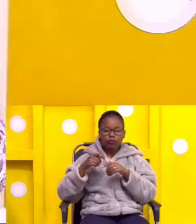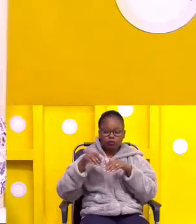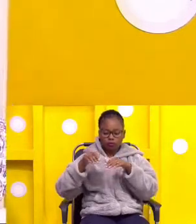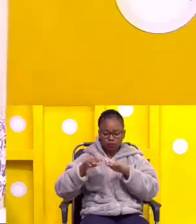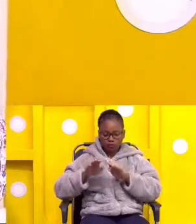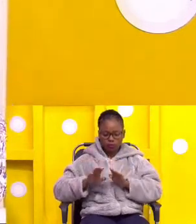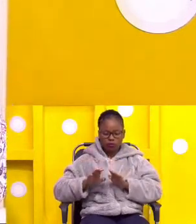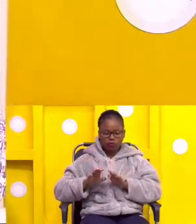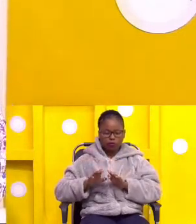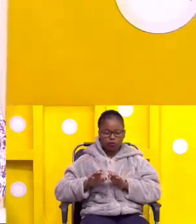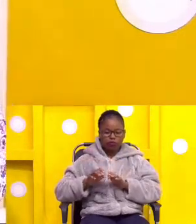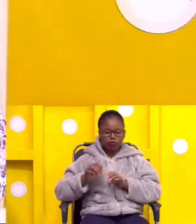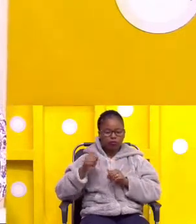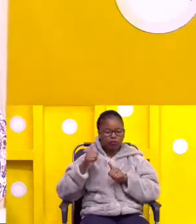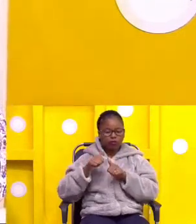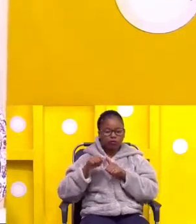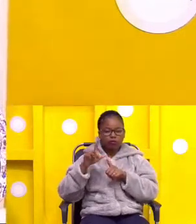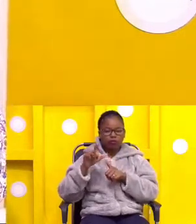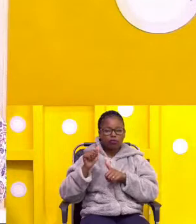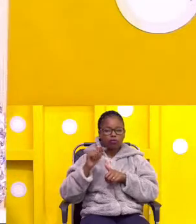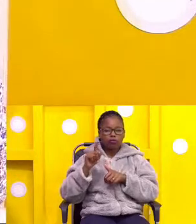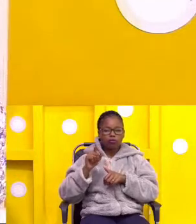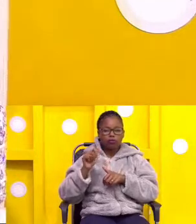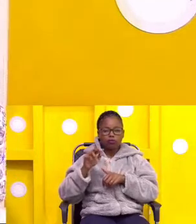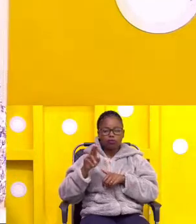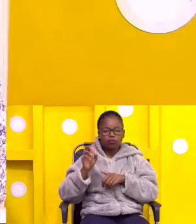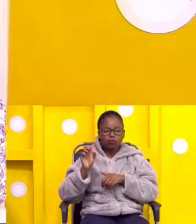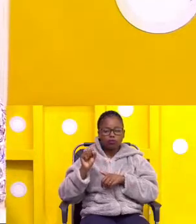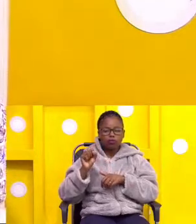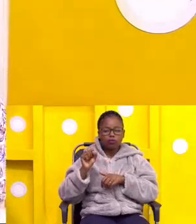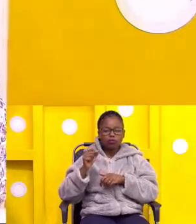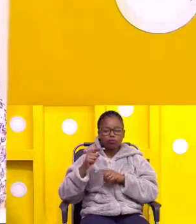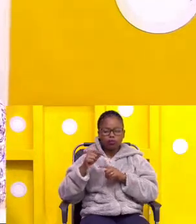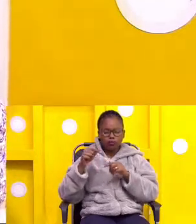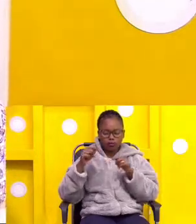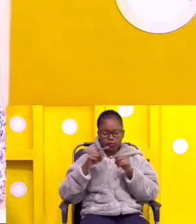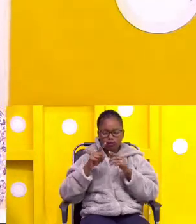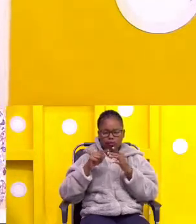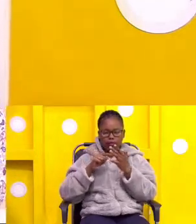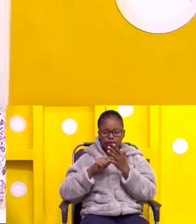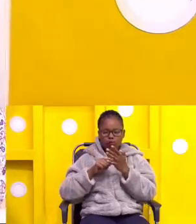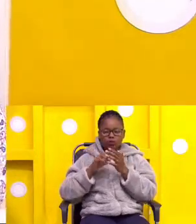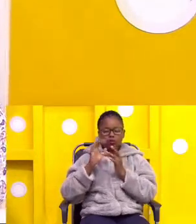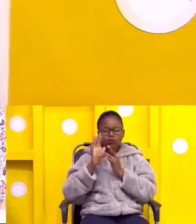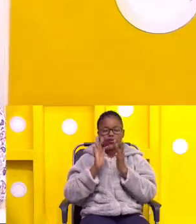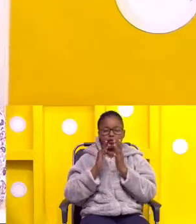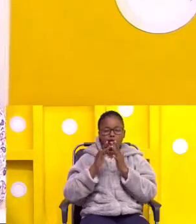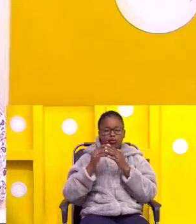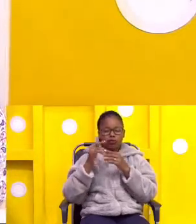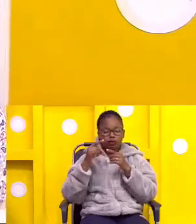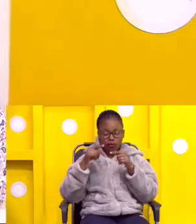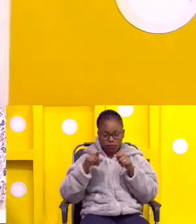mana berira. Makaruto no uyu niwe werutire